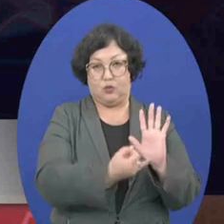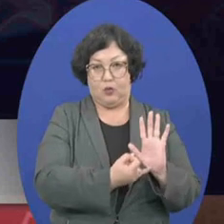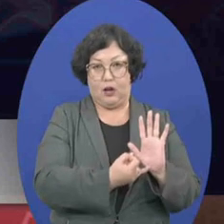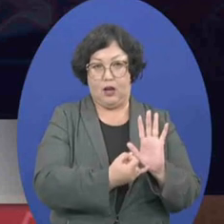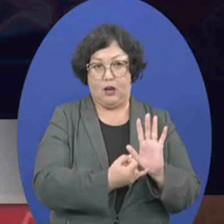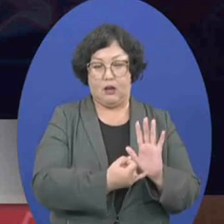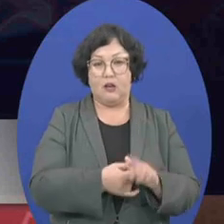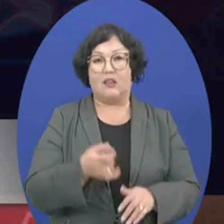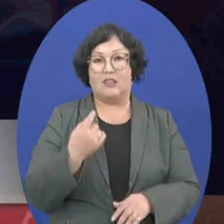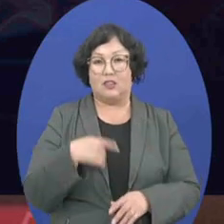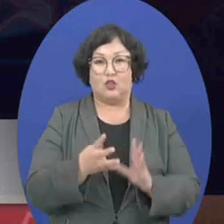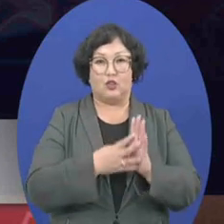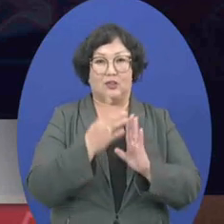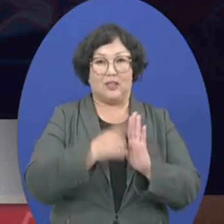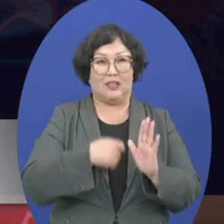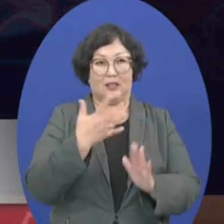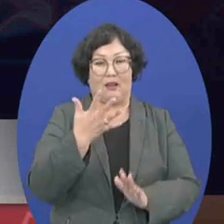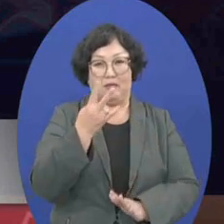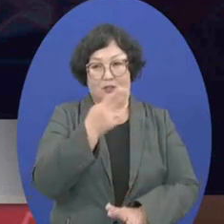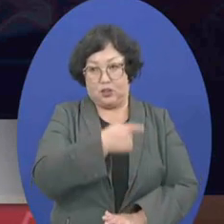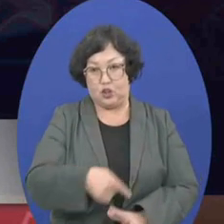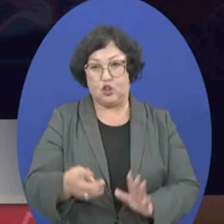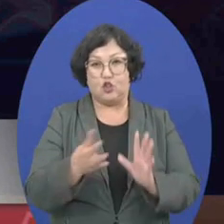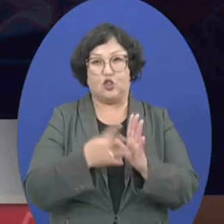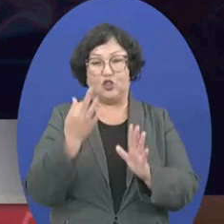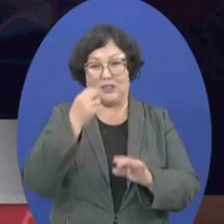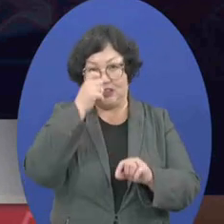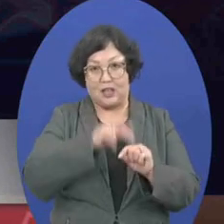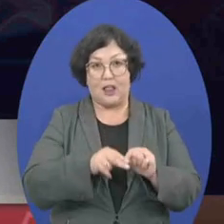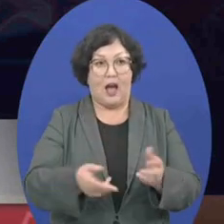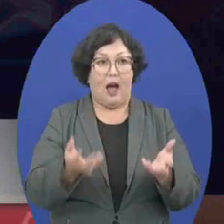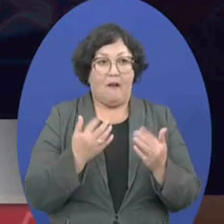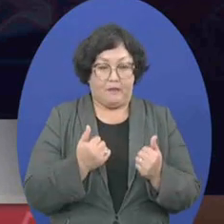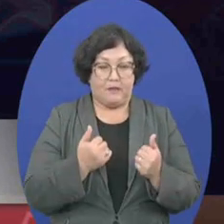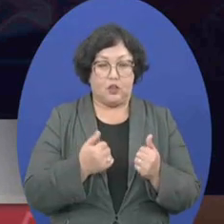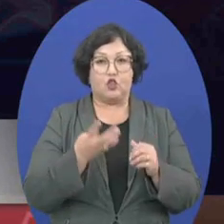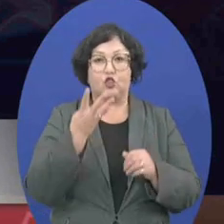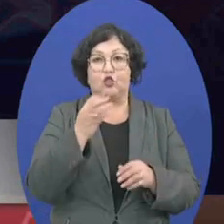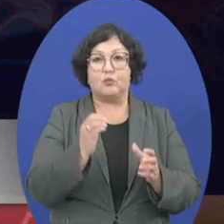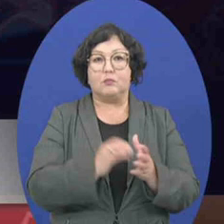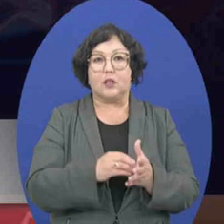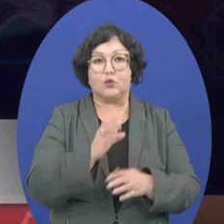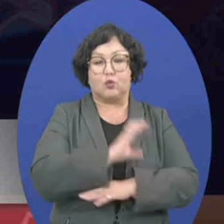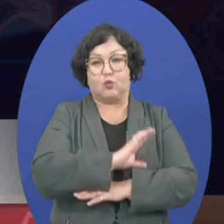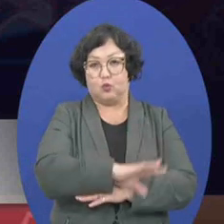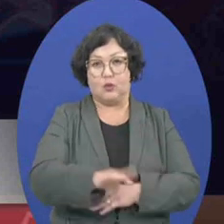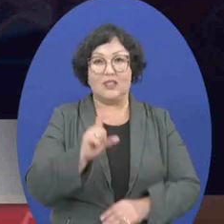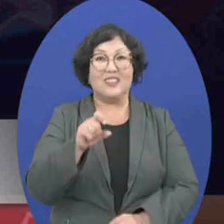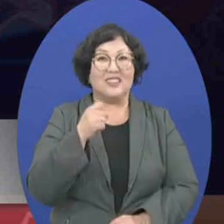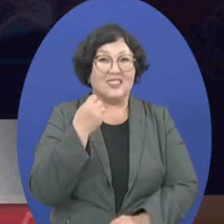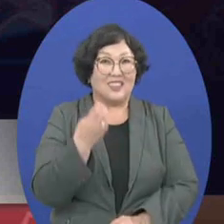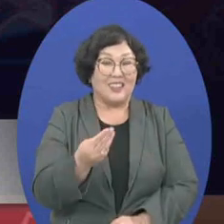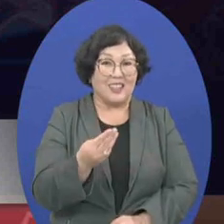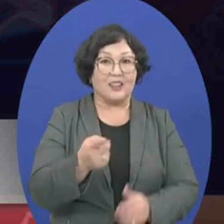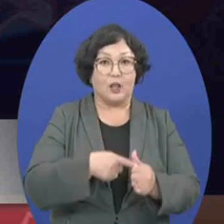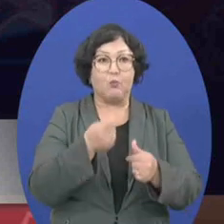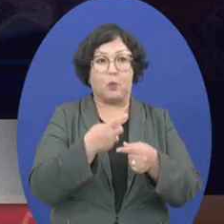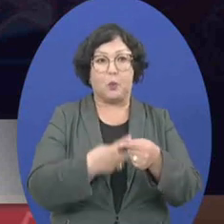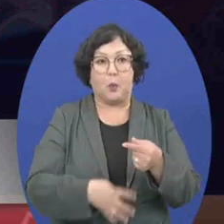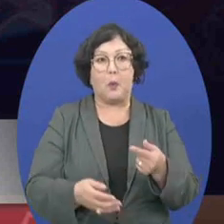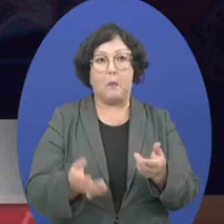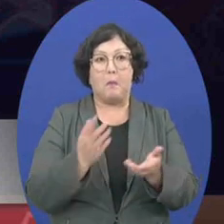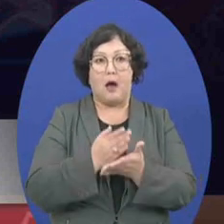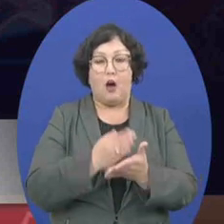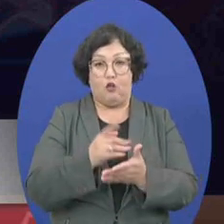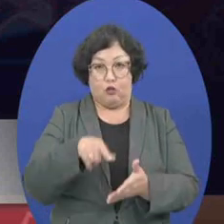байна. Тэднээс 9-р сарын 5-аас 9-ний хооронд шалгалт авна. Энэ жил нийтдээ 40 мянган гаруй сурагч эсэлтийн ерөнхий шалгалтанд бүртгүүлээд байна.